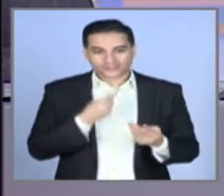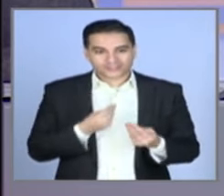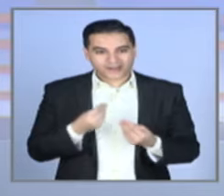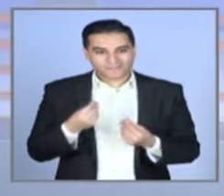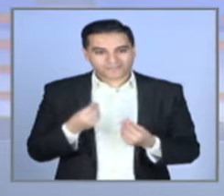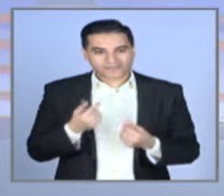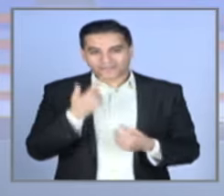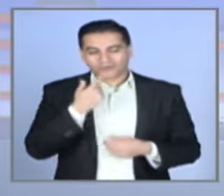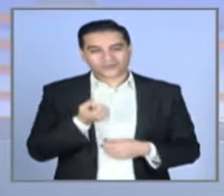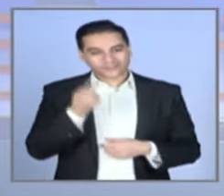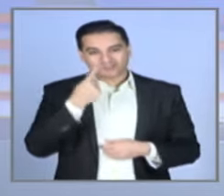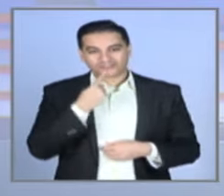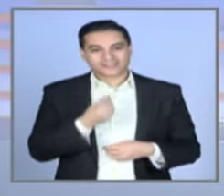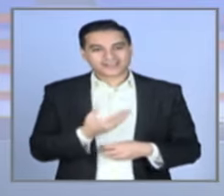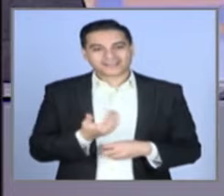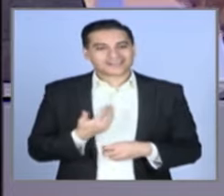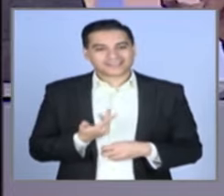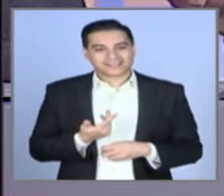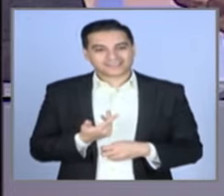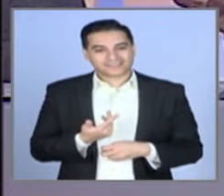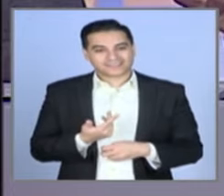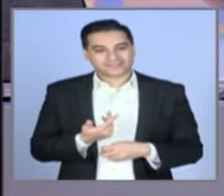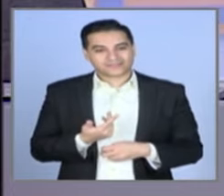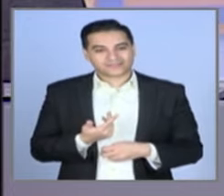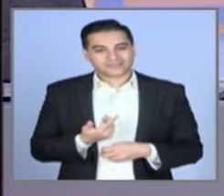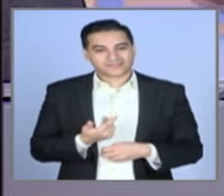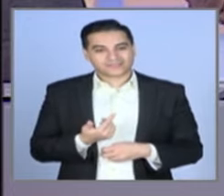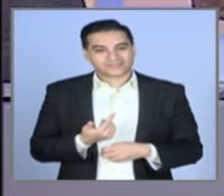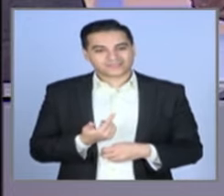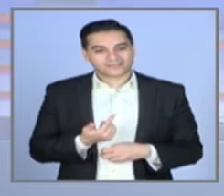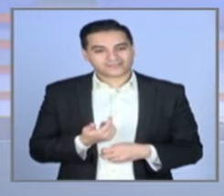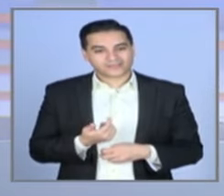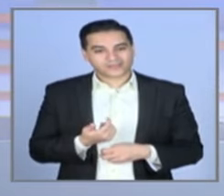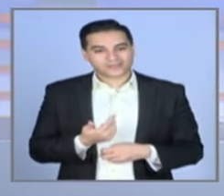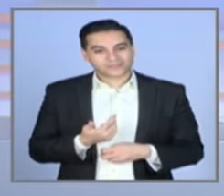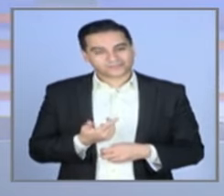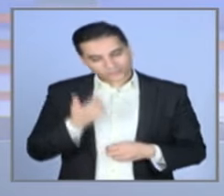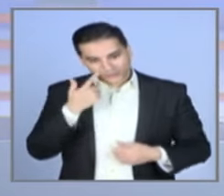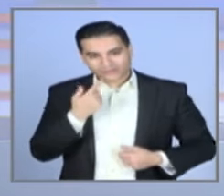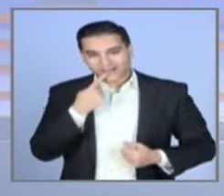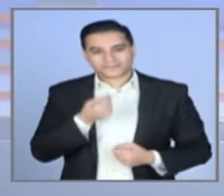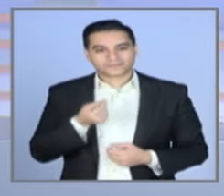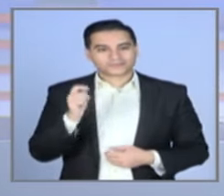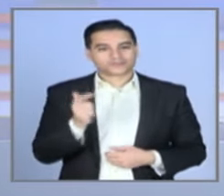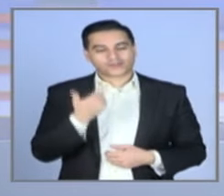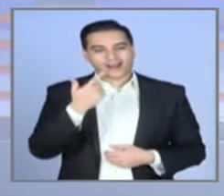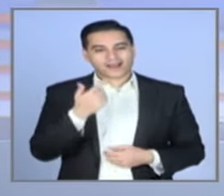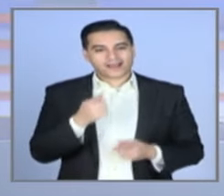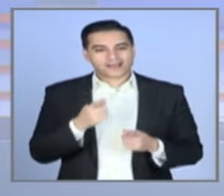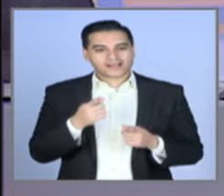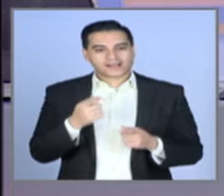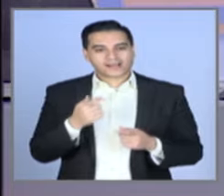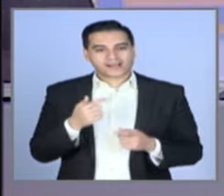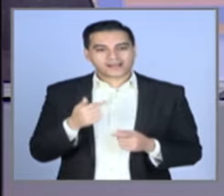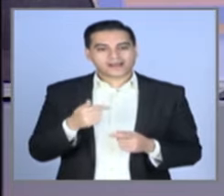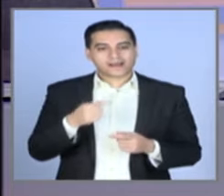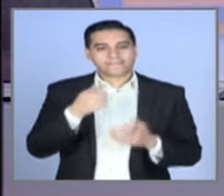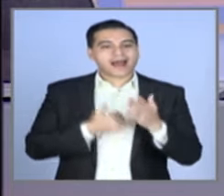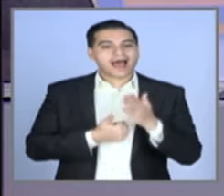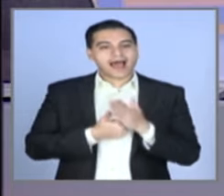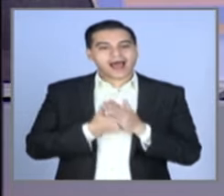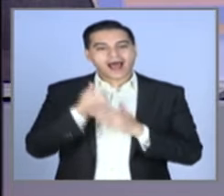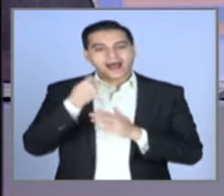بالك. طب هتقول لنا شعر ايه النهارده؟ سداسيه سريعه. طب يلا اتفضل سمعنا سداسيه. من احسن